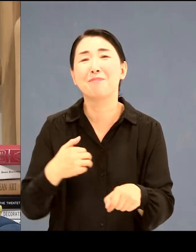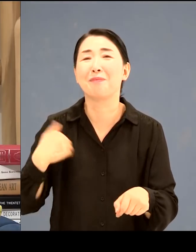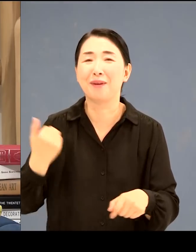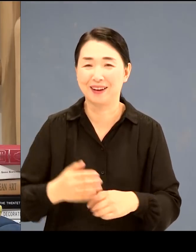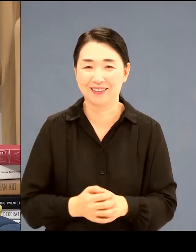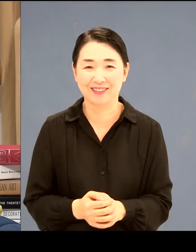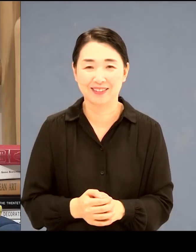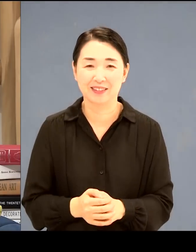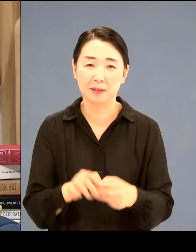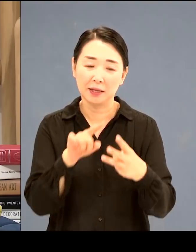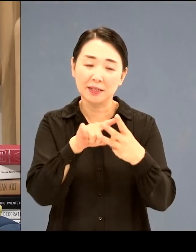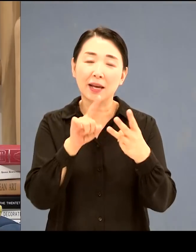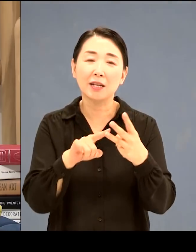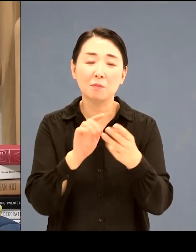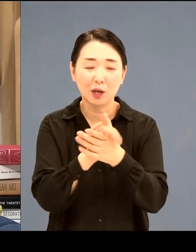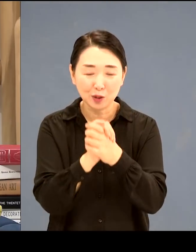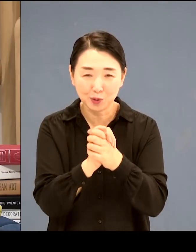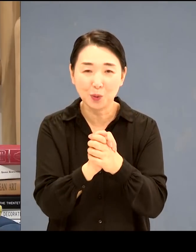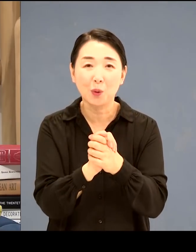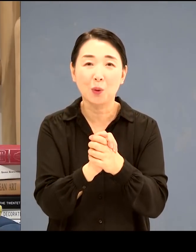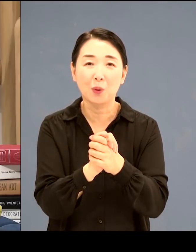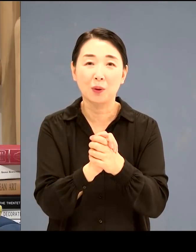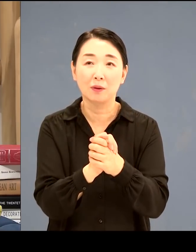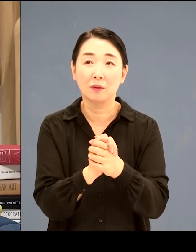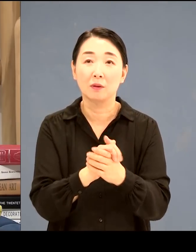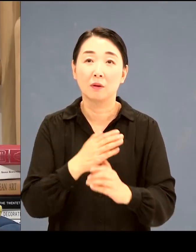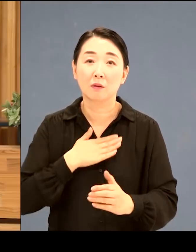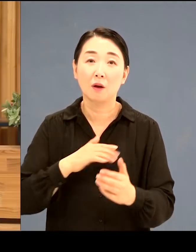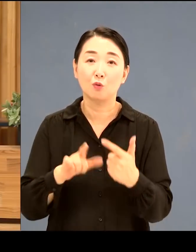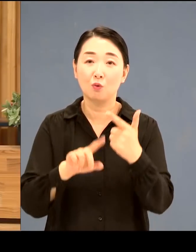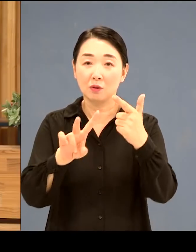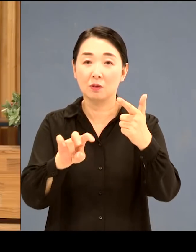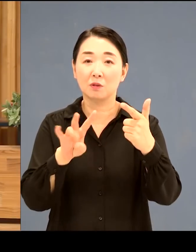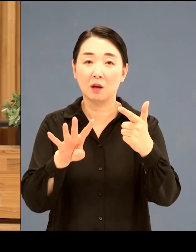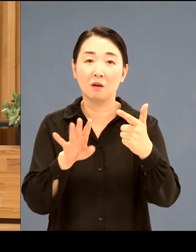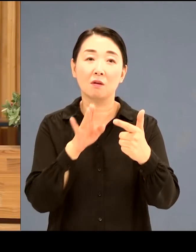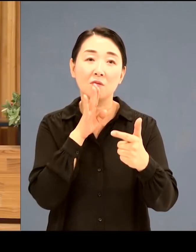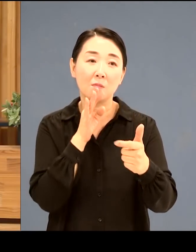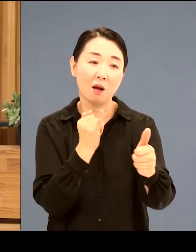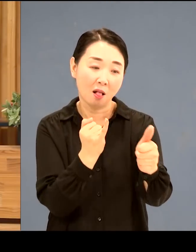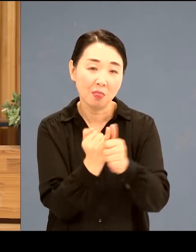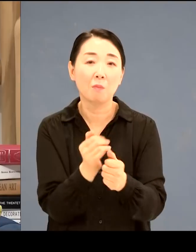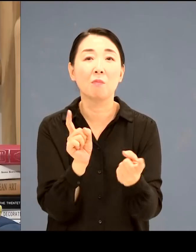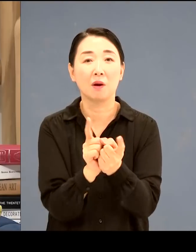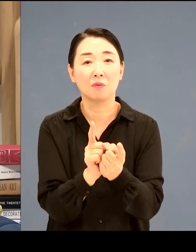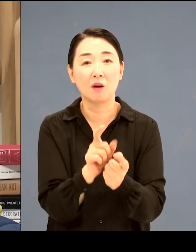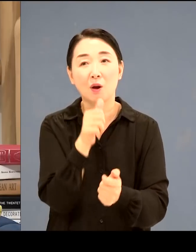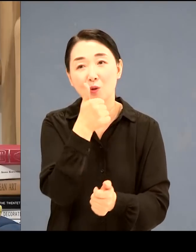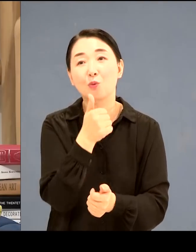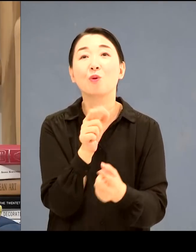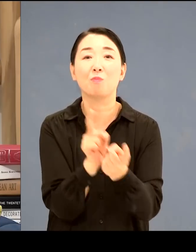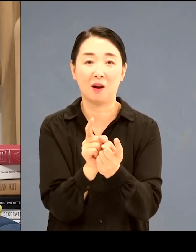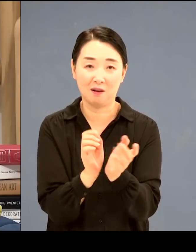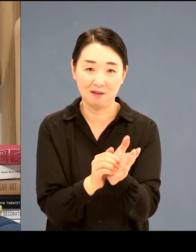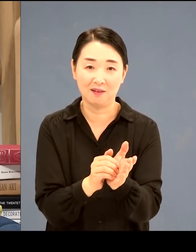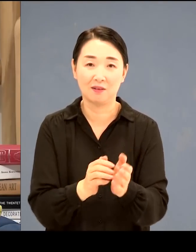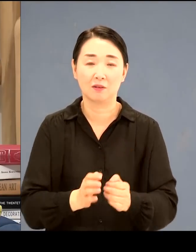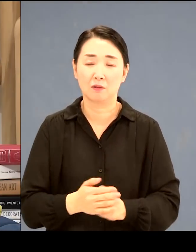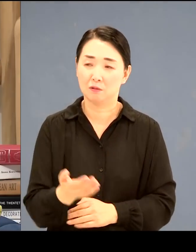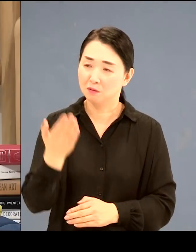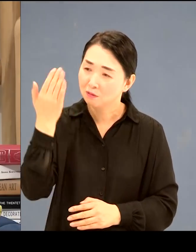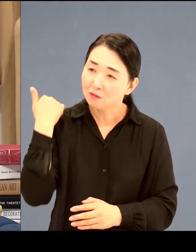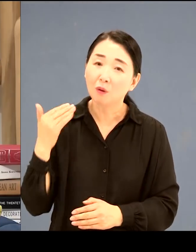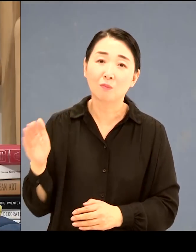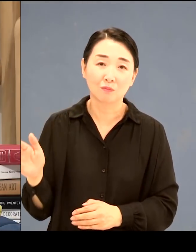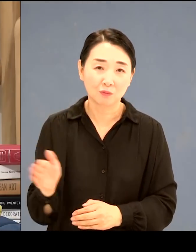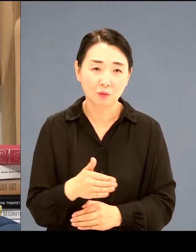딱 3가지를 구했는데 6월 24일 날 남편을 만났어요. 어떻게? 소개로 만났는데요. 그 전부터